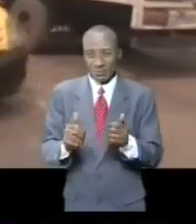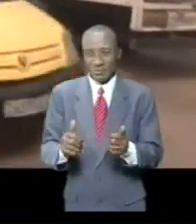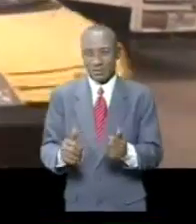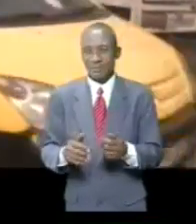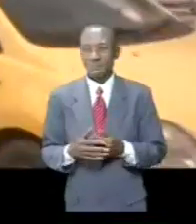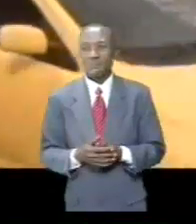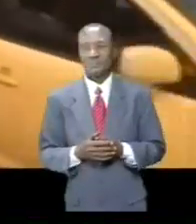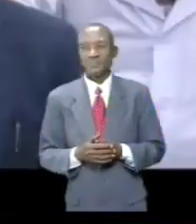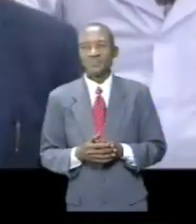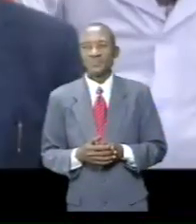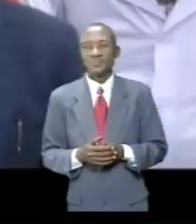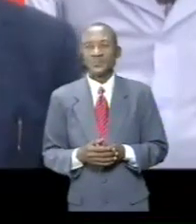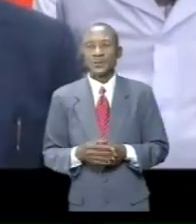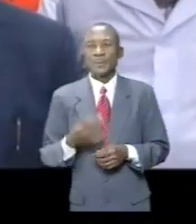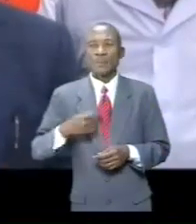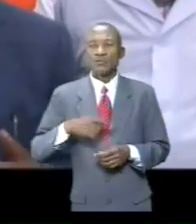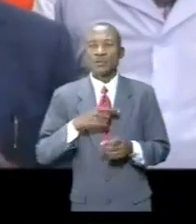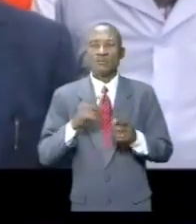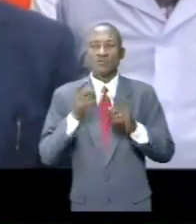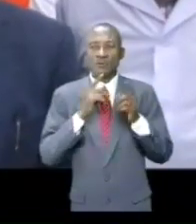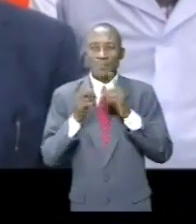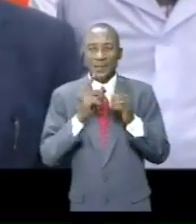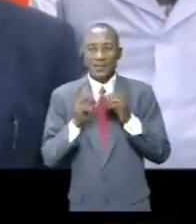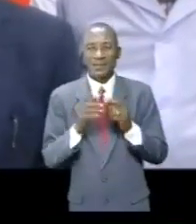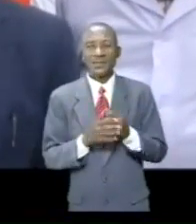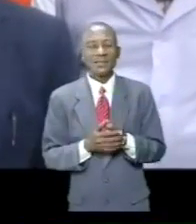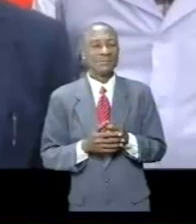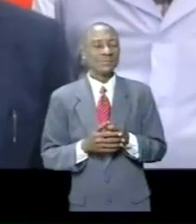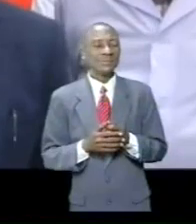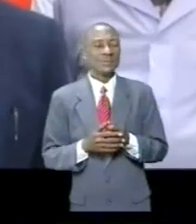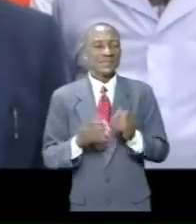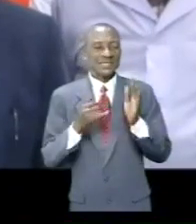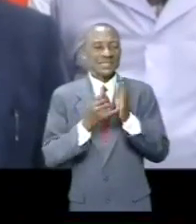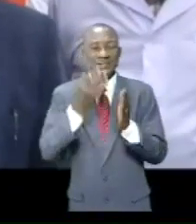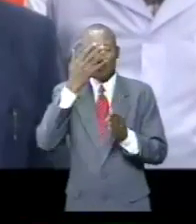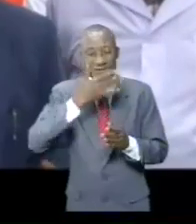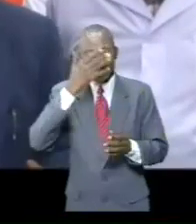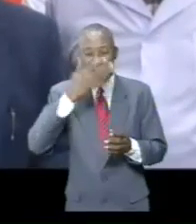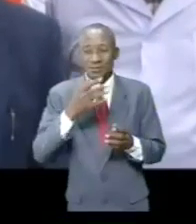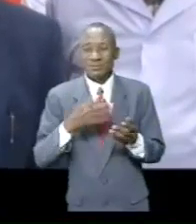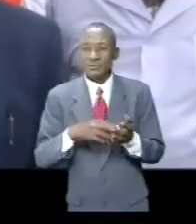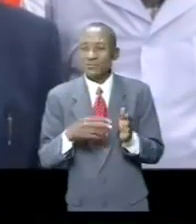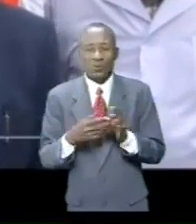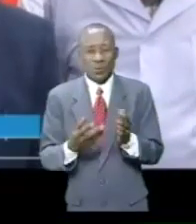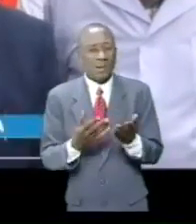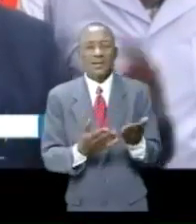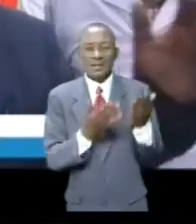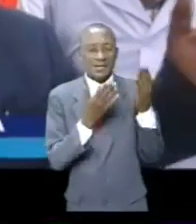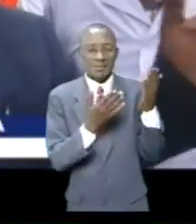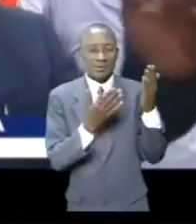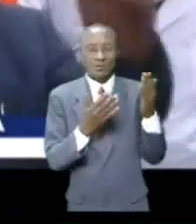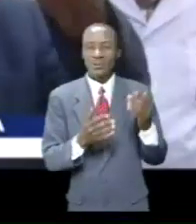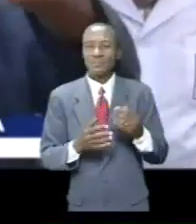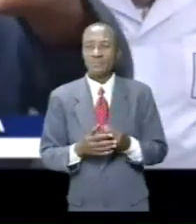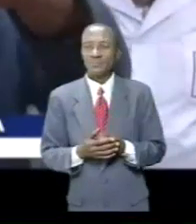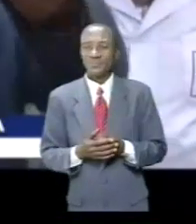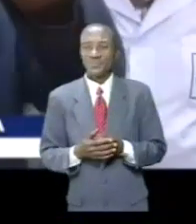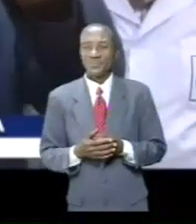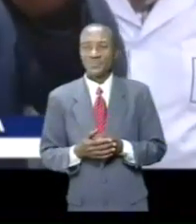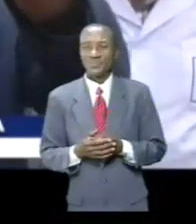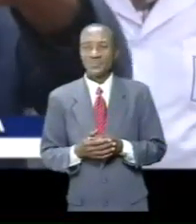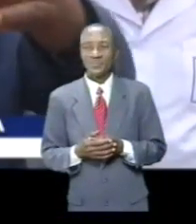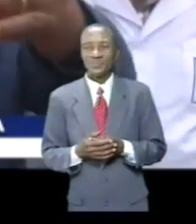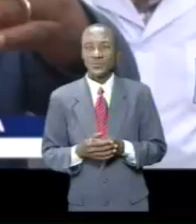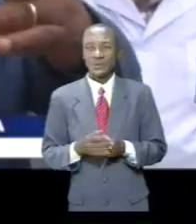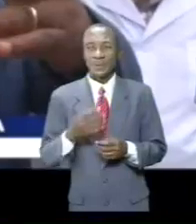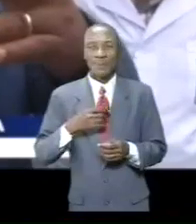de civisme, c'est un élément important. Vous avez constaté avec nous, déjà à la sortie